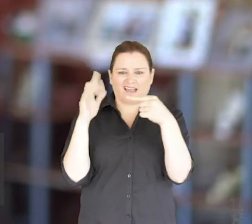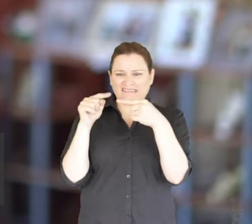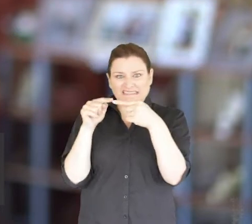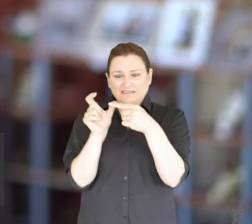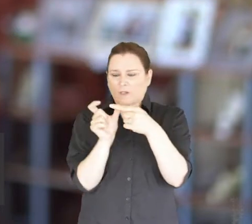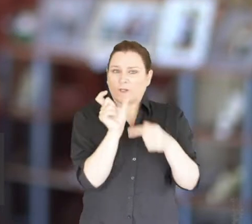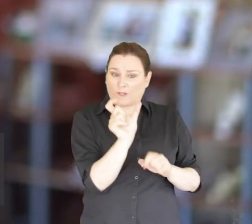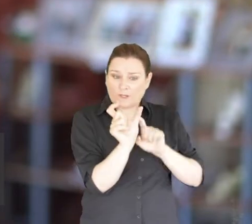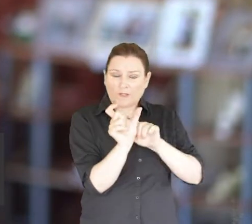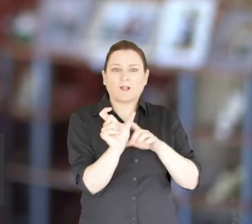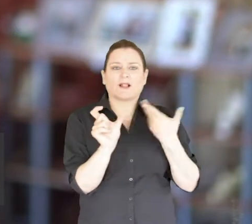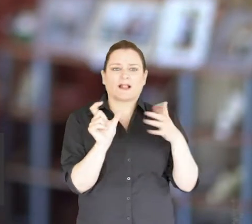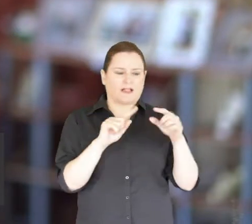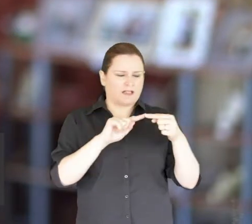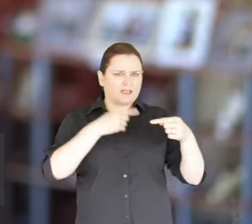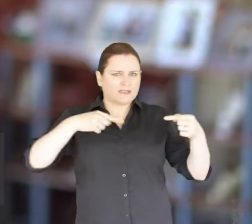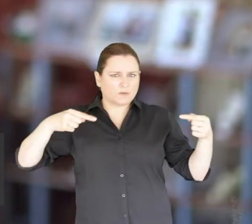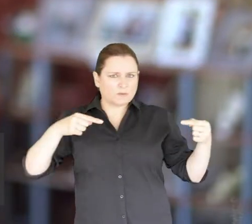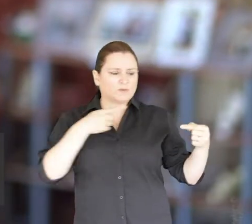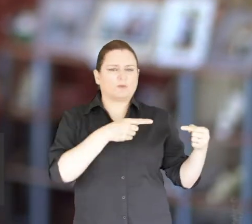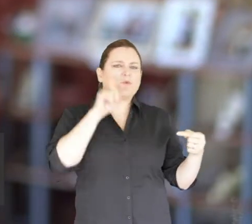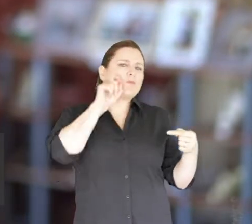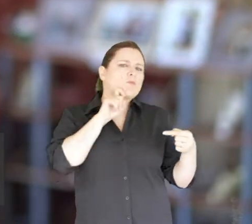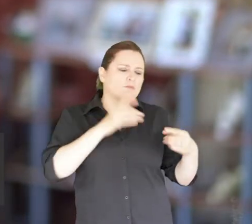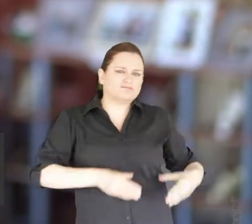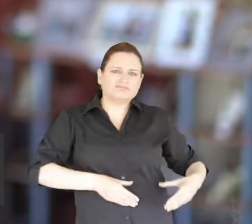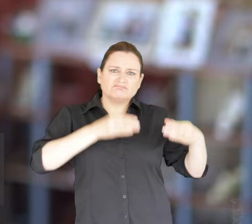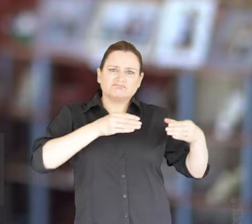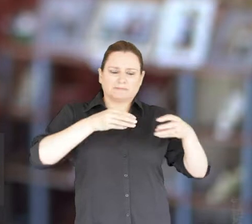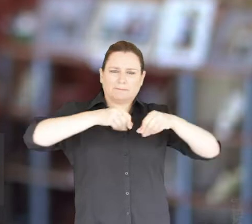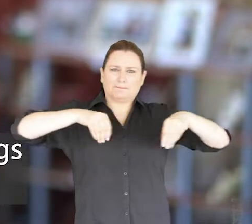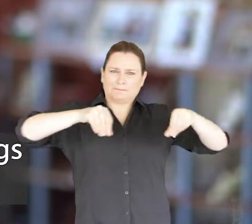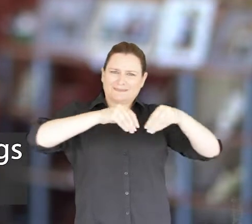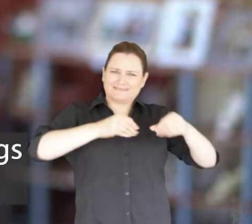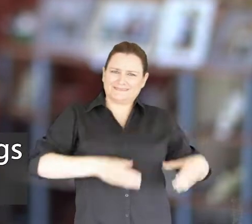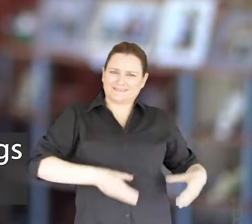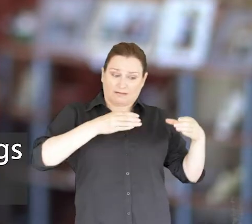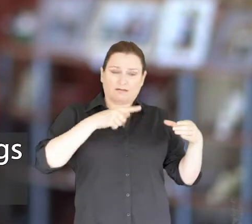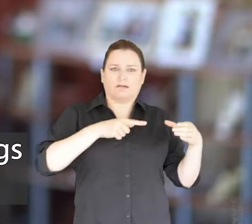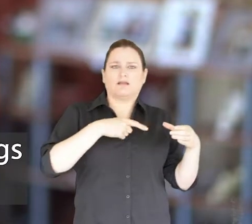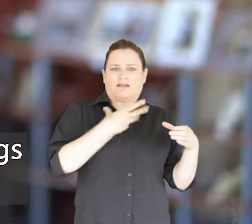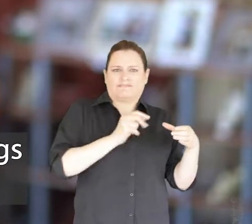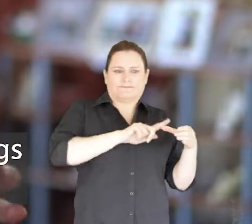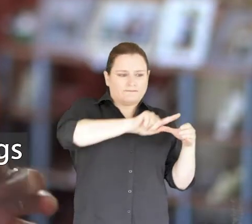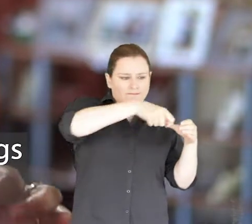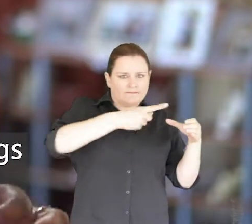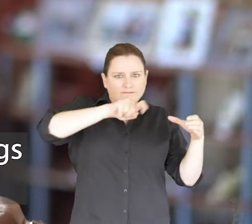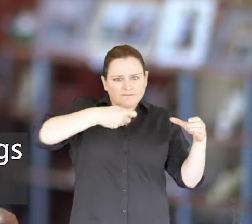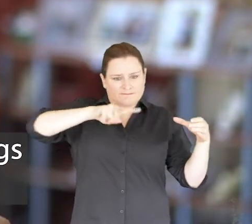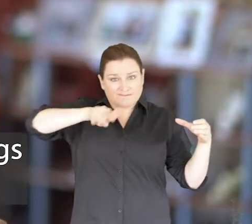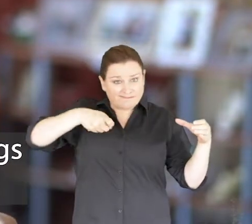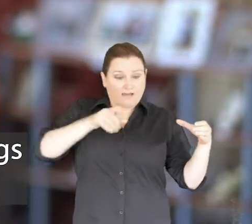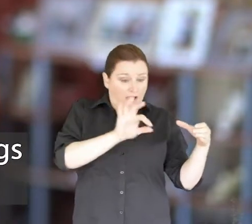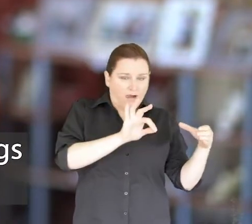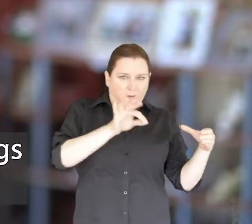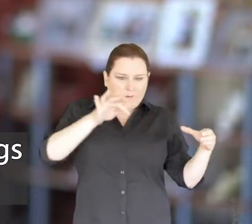gevat. Jy neem die doring, maak daar een touwkie. Ons het die mieliemeelsake, die meelsake het mos, was ons met